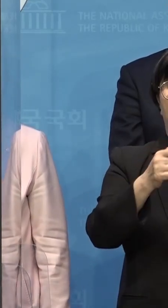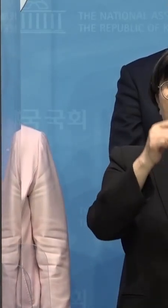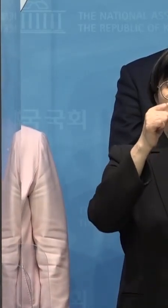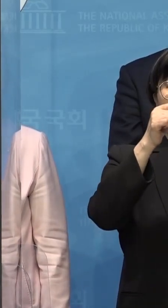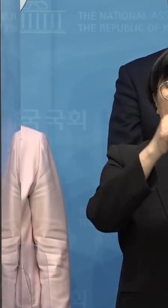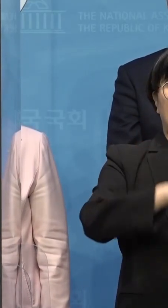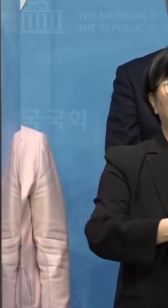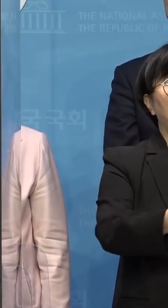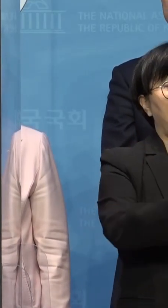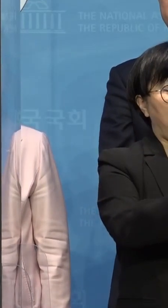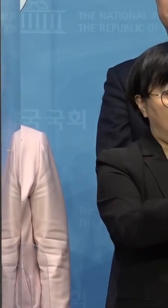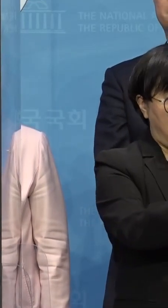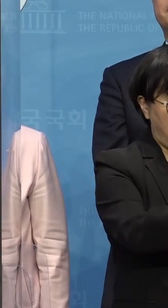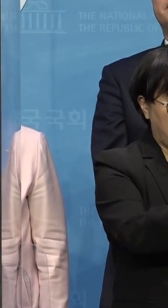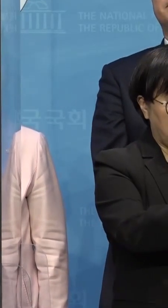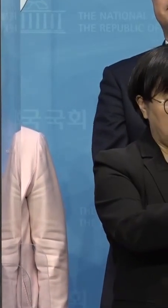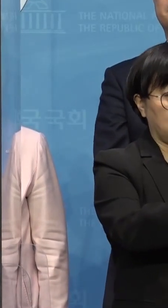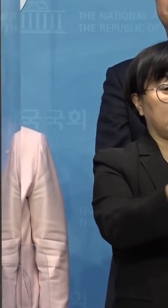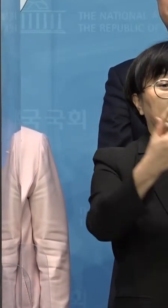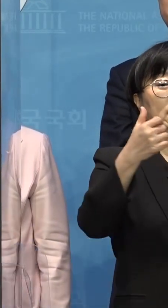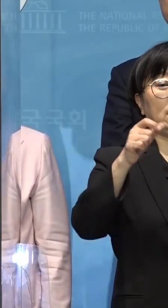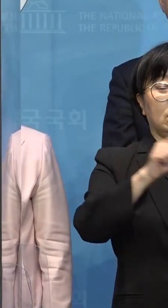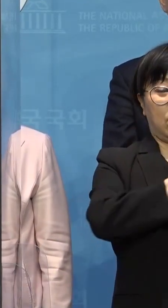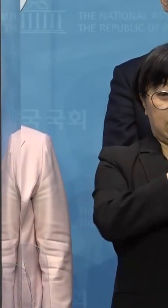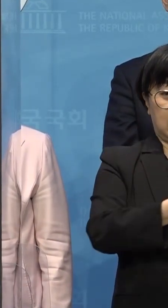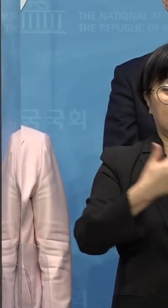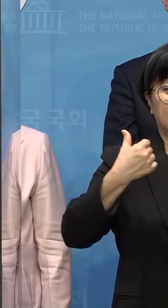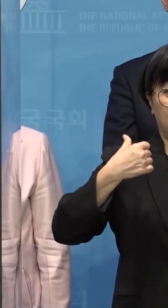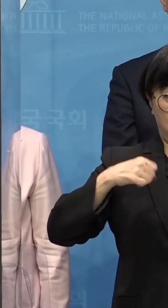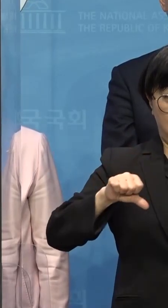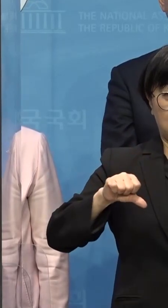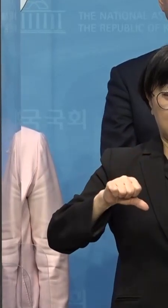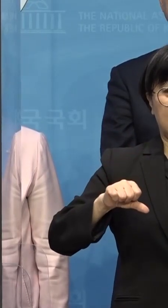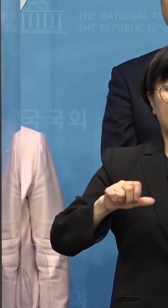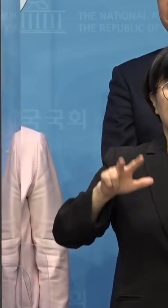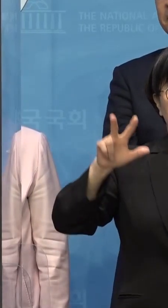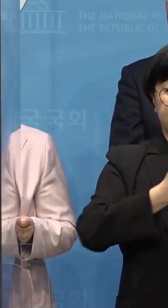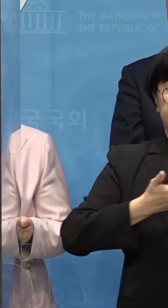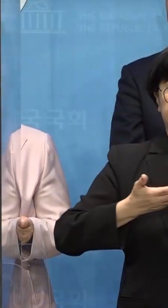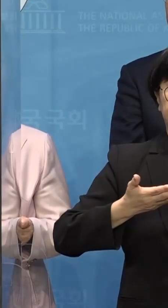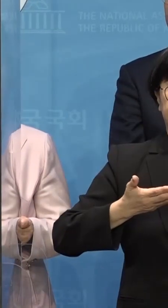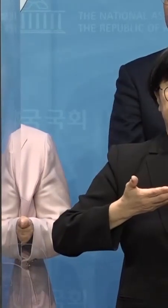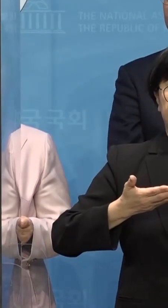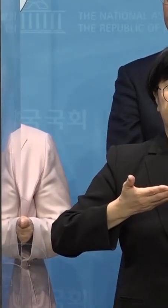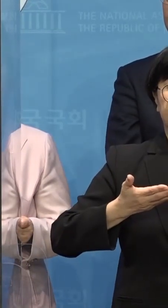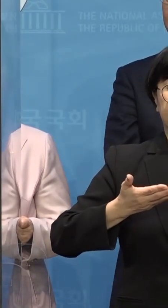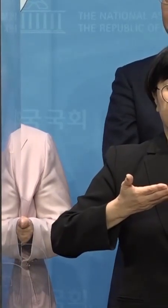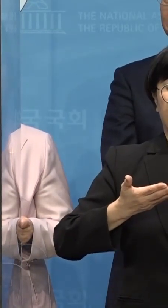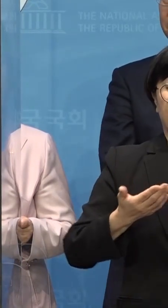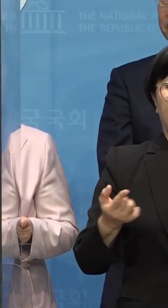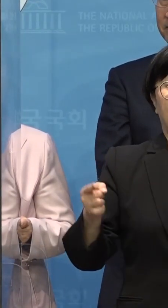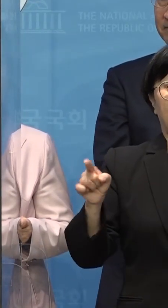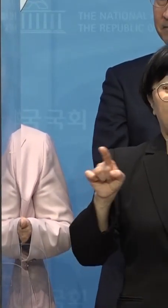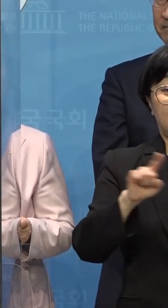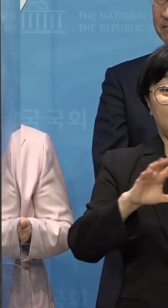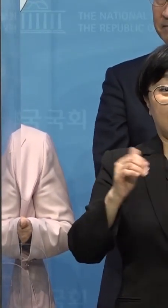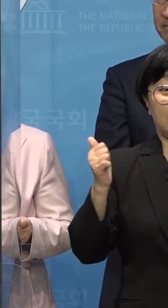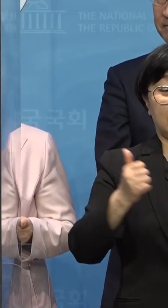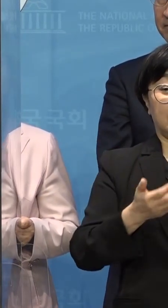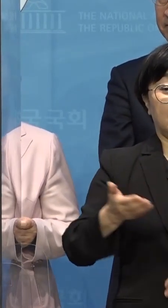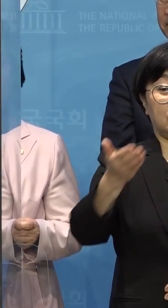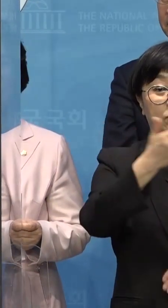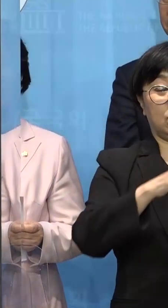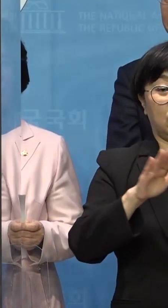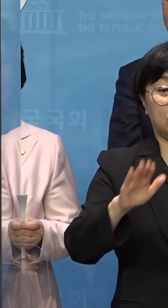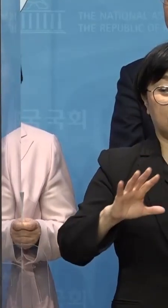관련돼서 호기 대국민 서약 기자회견문을 발표하겠습니다. 동료 국회의원 여러분,